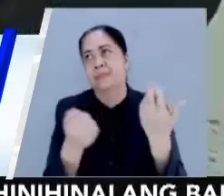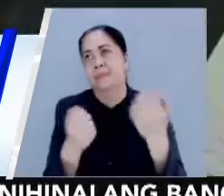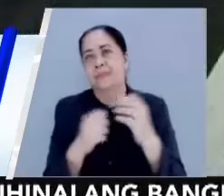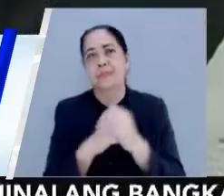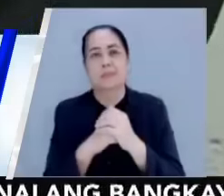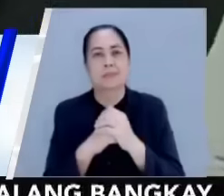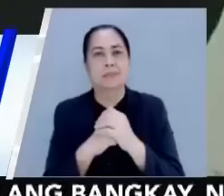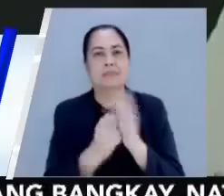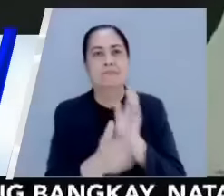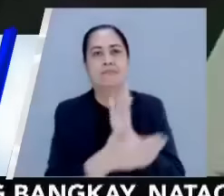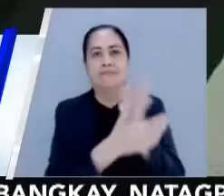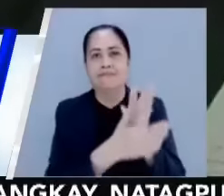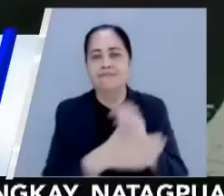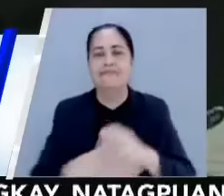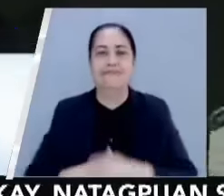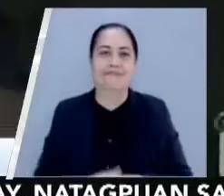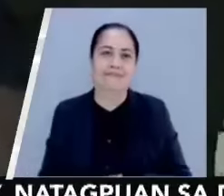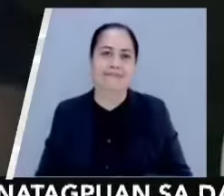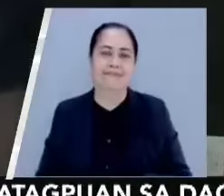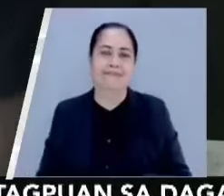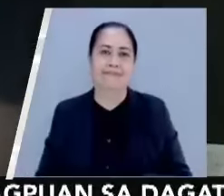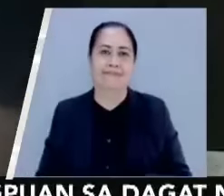to.